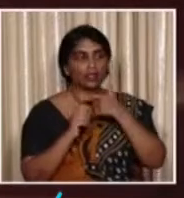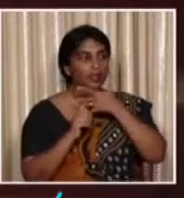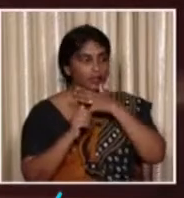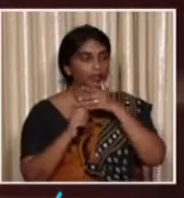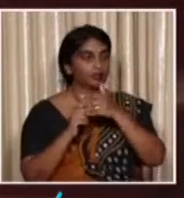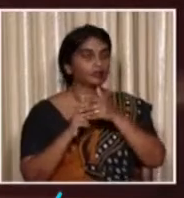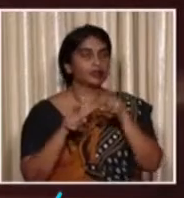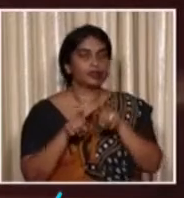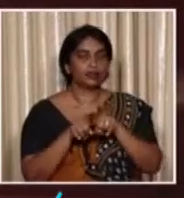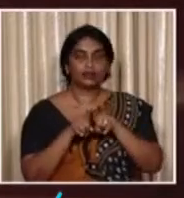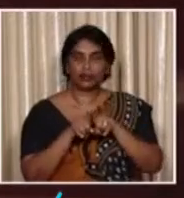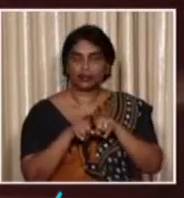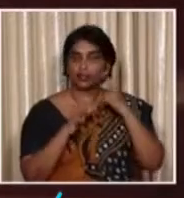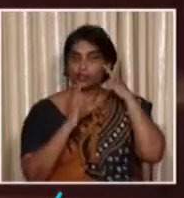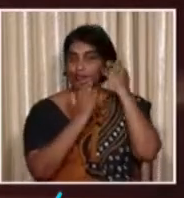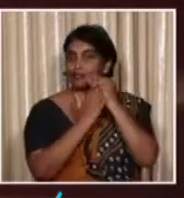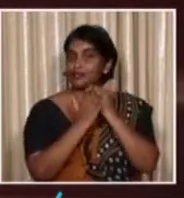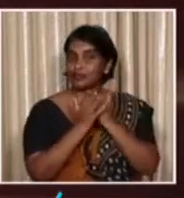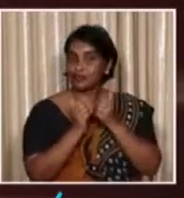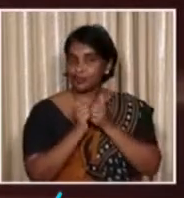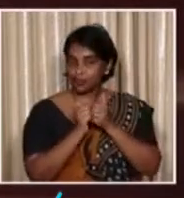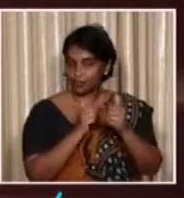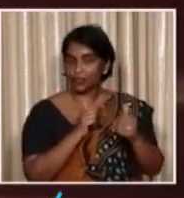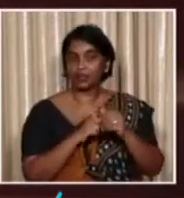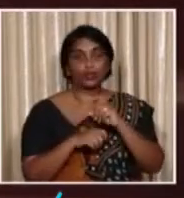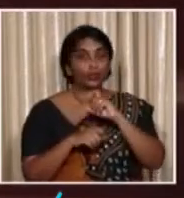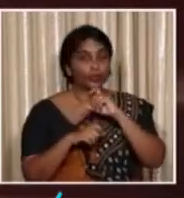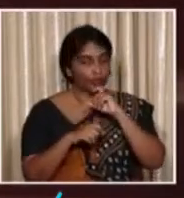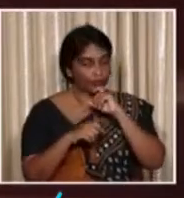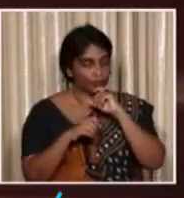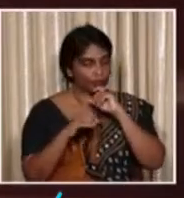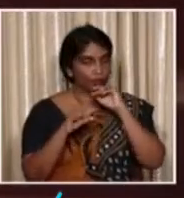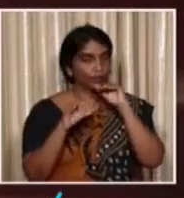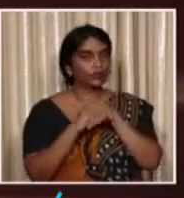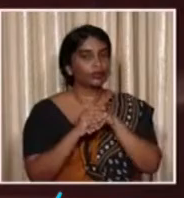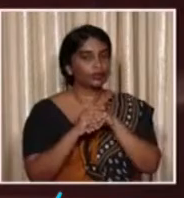බ්‍රිතාන්‍ය ඇඩ්මිරල්ටි කෝට් ඔෆ් ක්වීන්ස් බෙන්ච් අධිකරණයේ